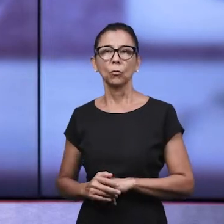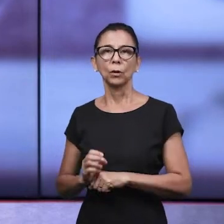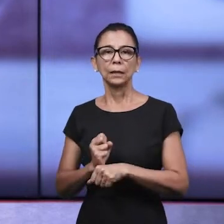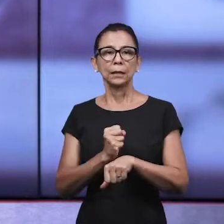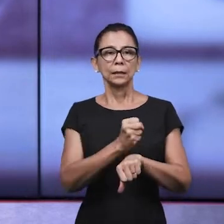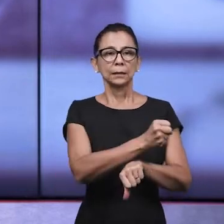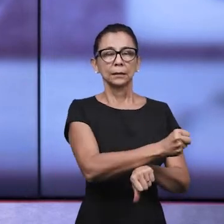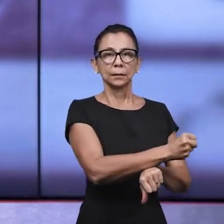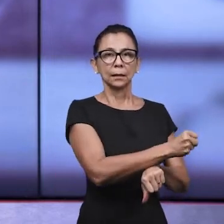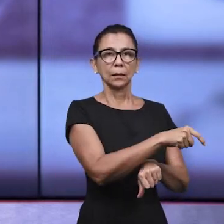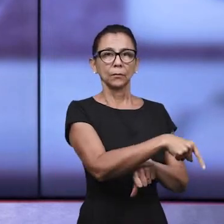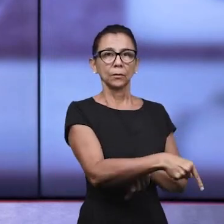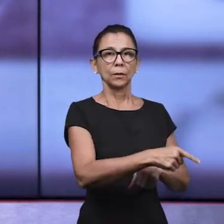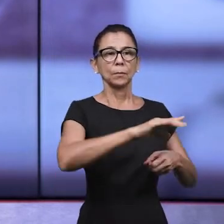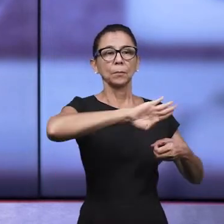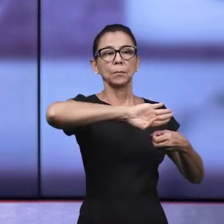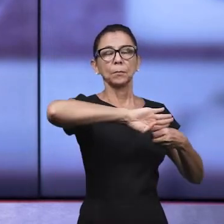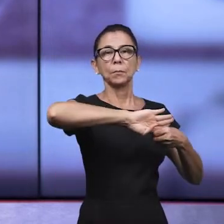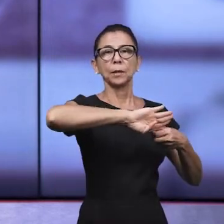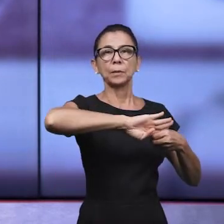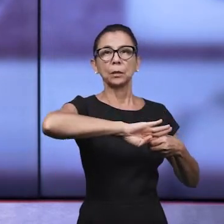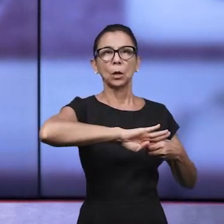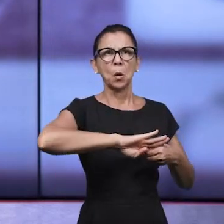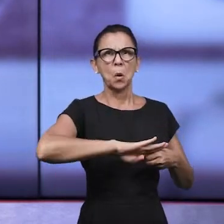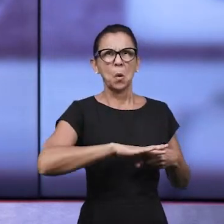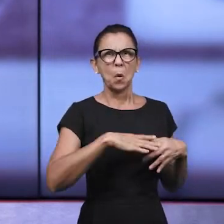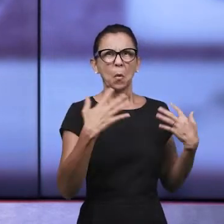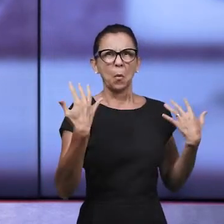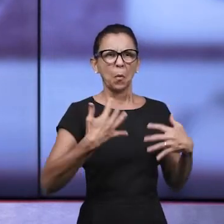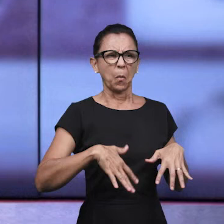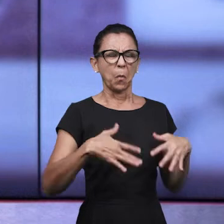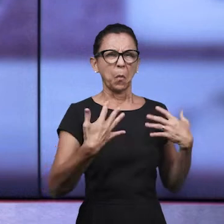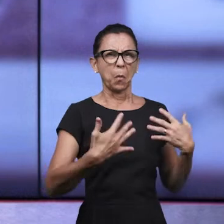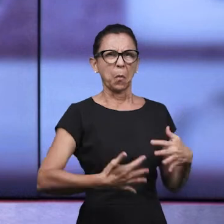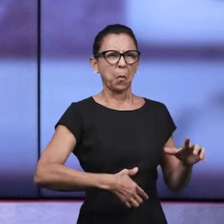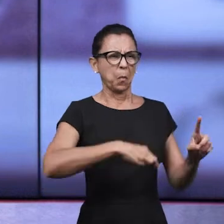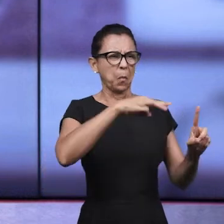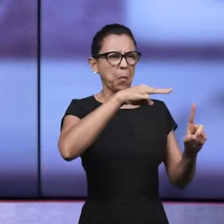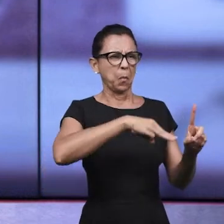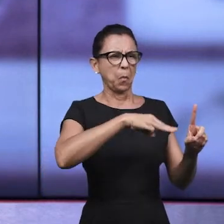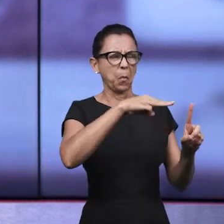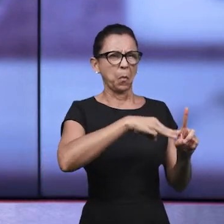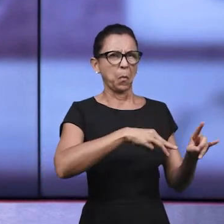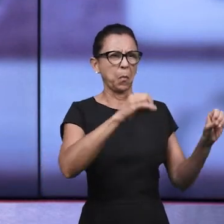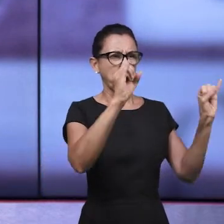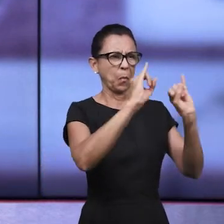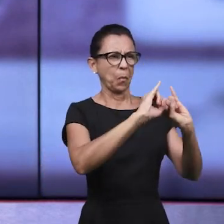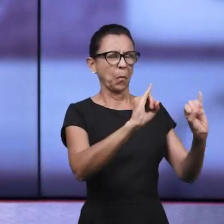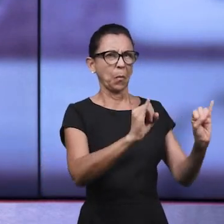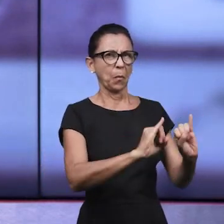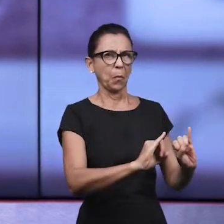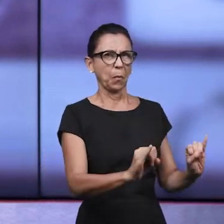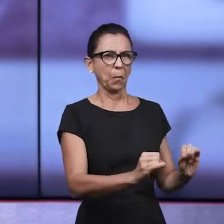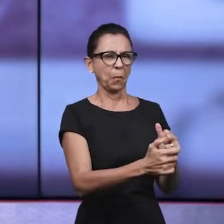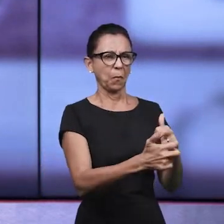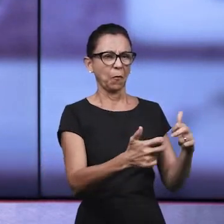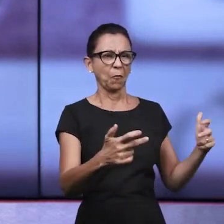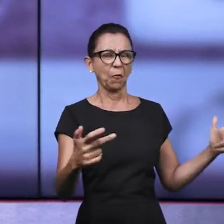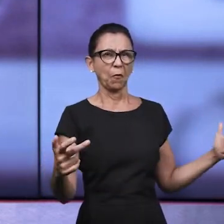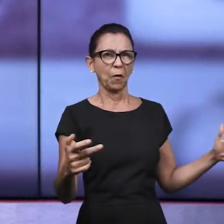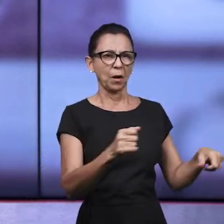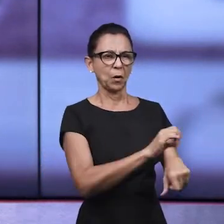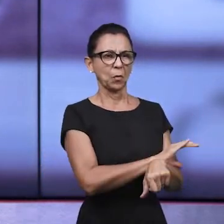que Babylone était le centre de l'idolâtrie. Il commandait la culture, la manière de vivre, les dieux. Il avait le